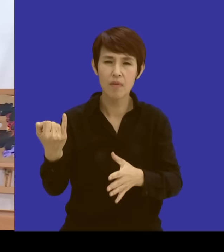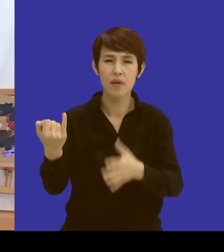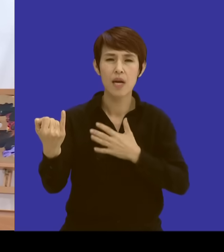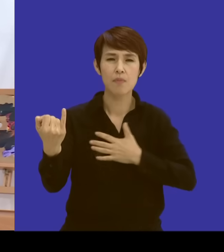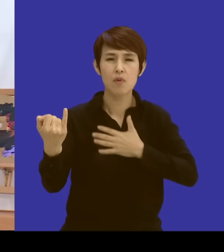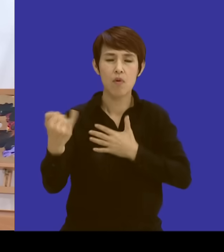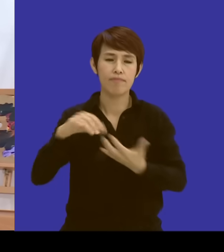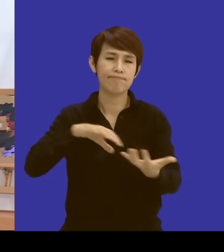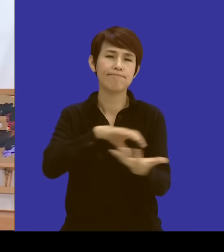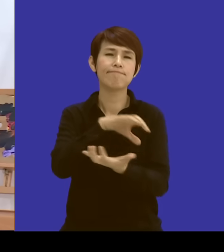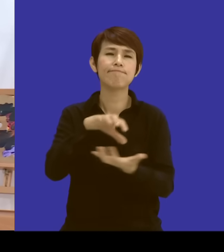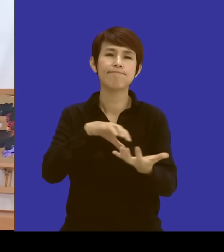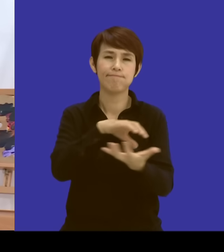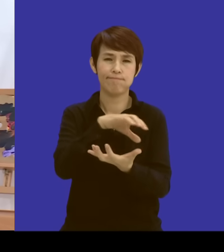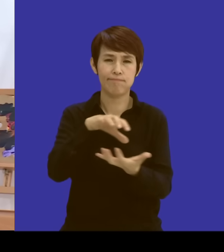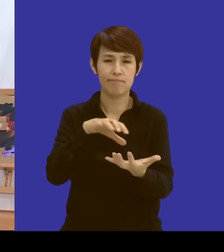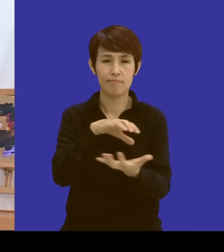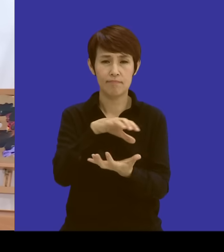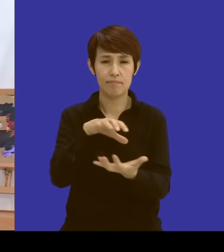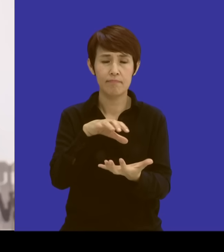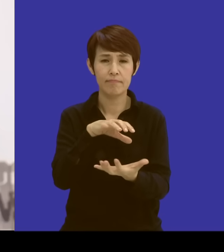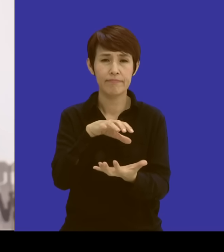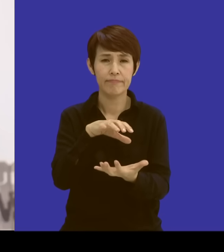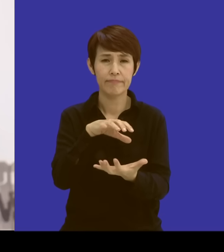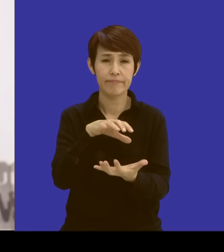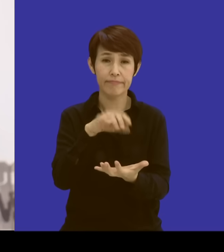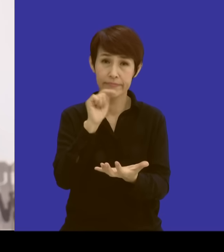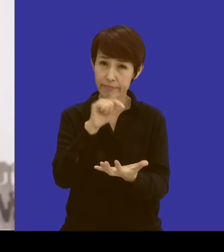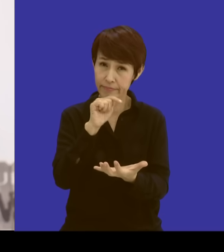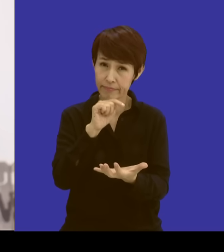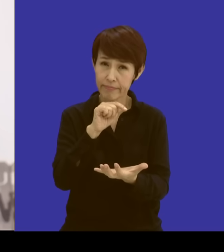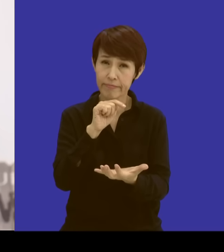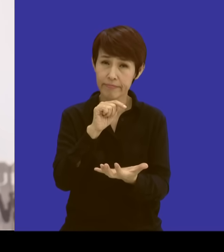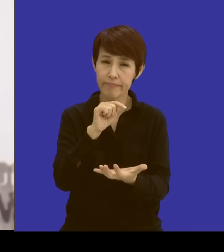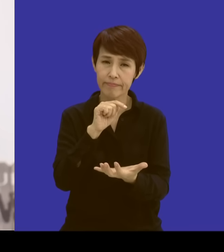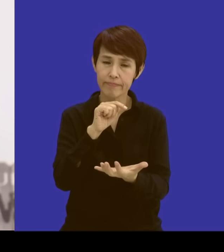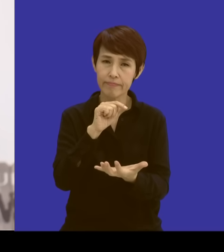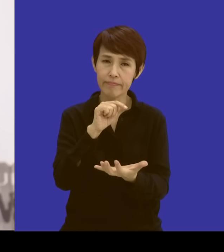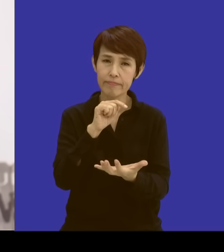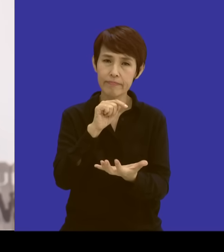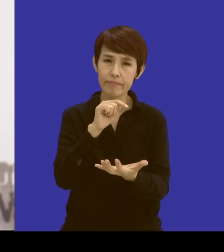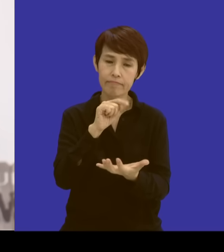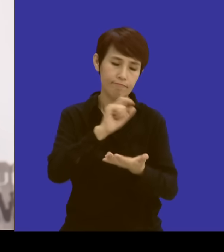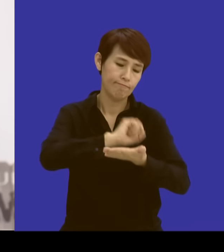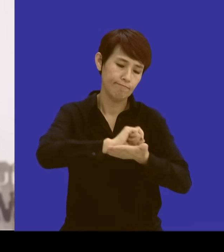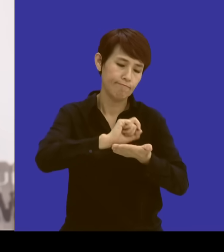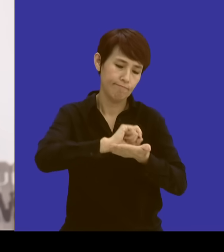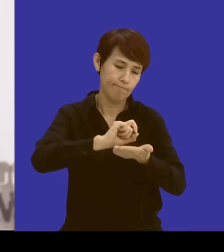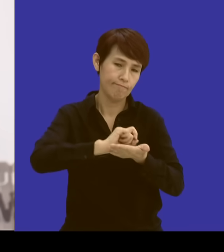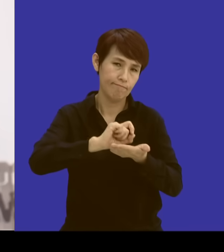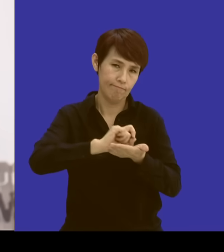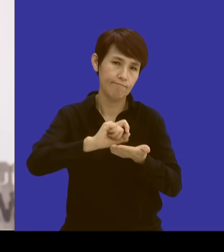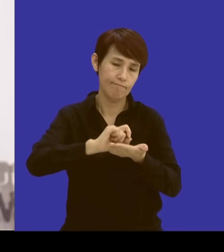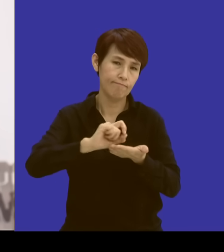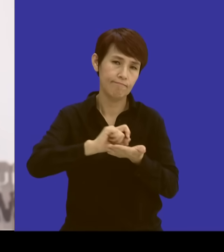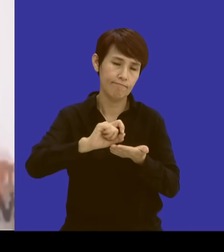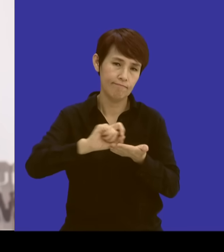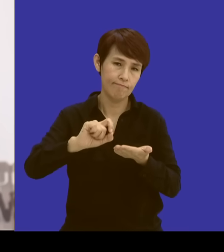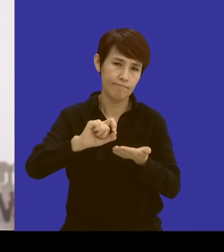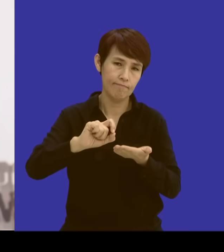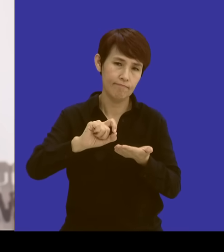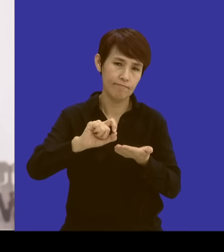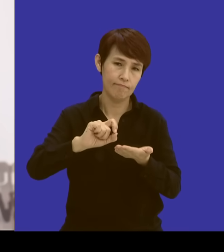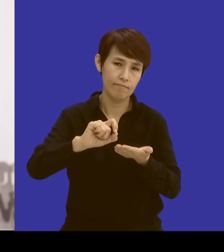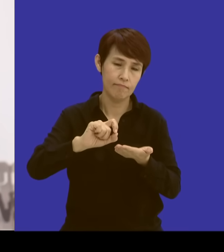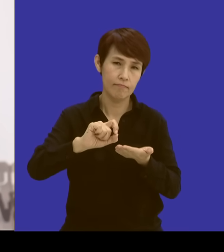이렇게 혼재되어 있잖아요. 아, 사실 그렇죠, 우리는 그렇죠, 이제 그거를 그냥 쓰게 해주는 거죠, 나에게. 남한테